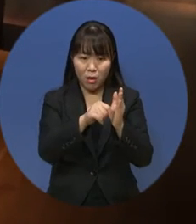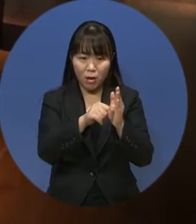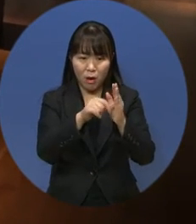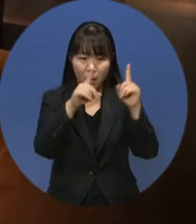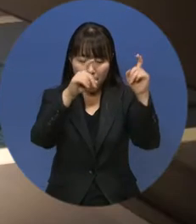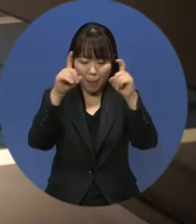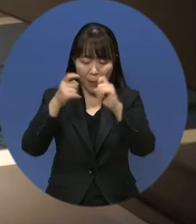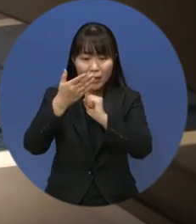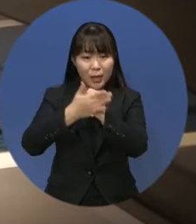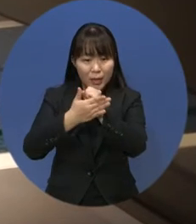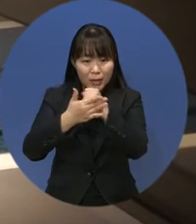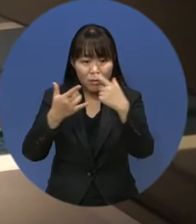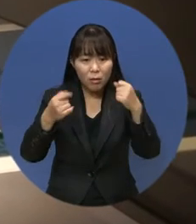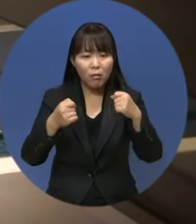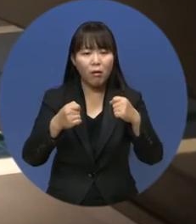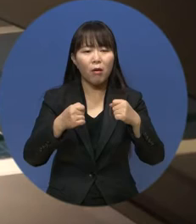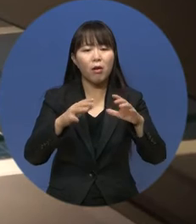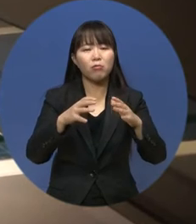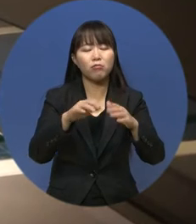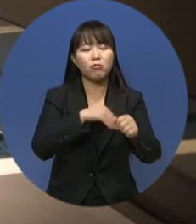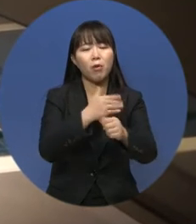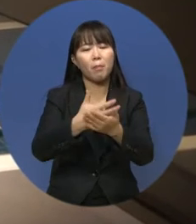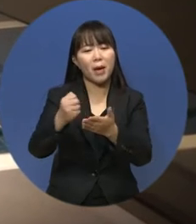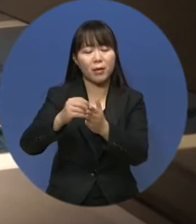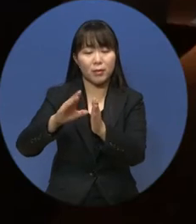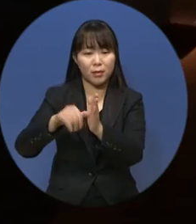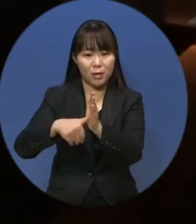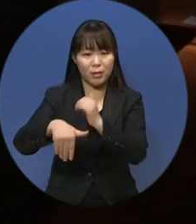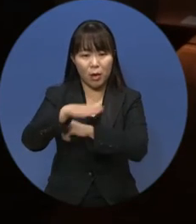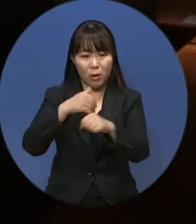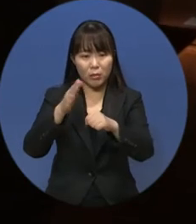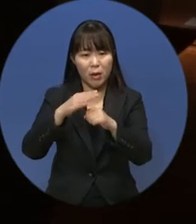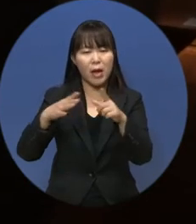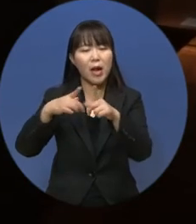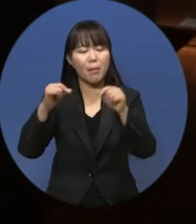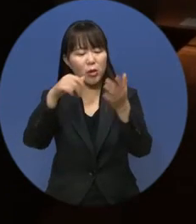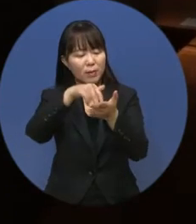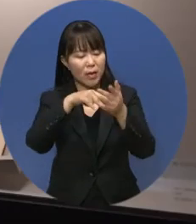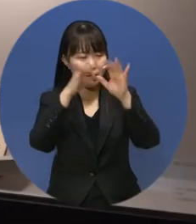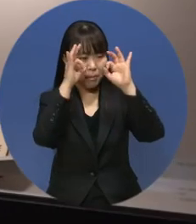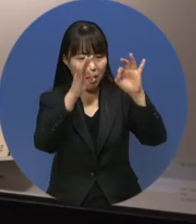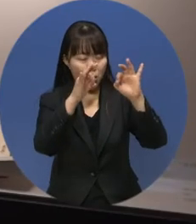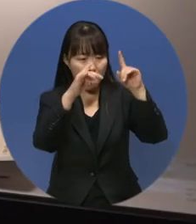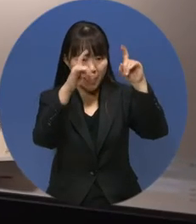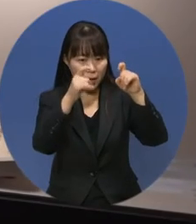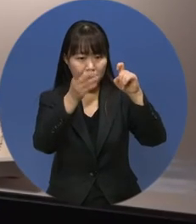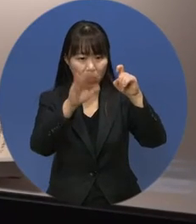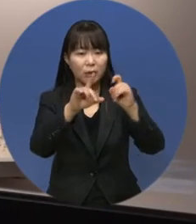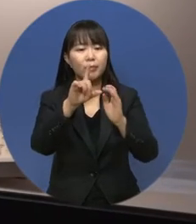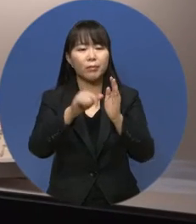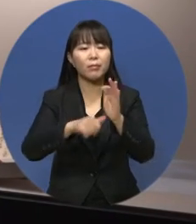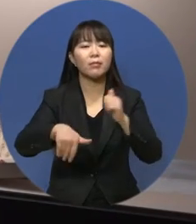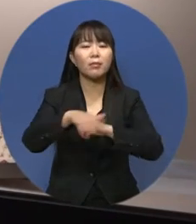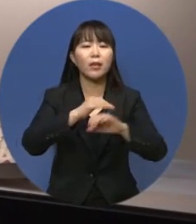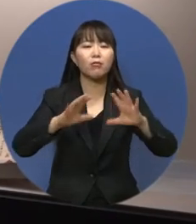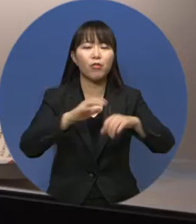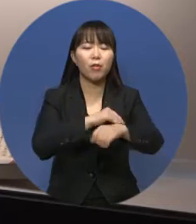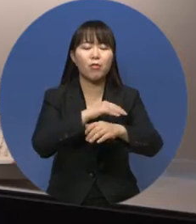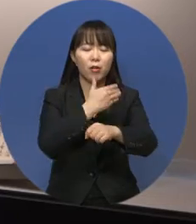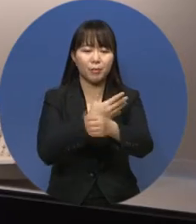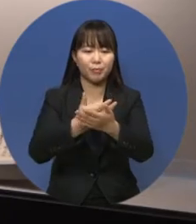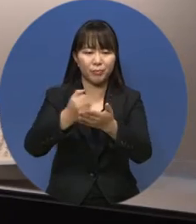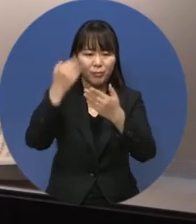사진들로 비록 국권을 빼앗긴 상황에서 일제 시각으로 촬영 됐지만 그랬기에 당시 국권을 빼앗긴